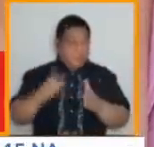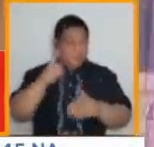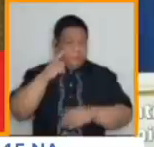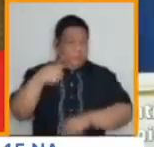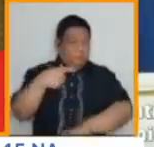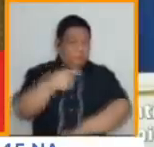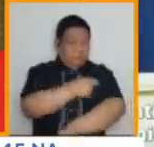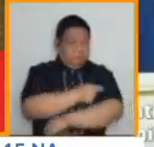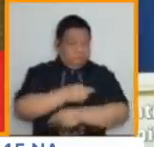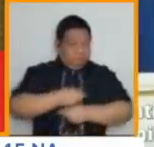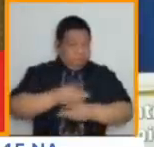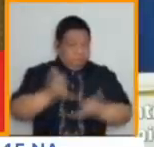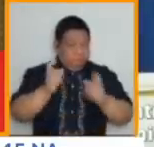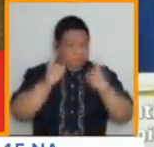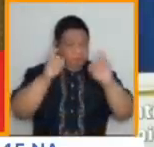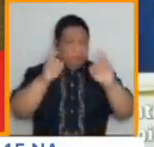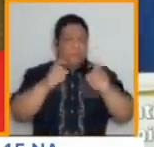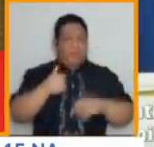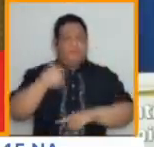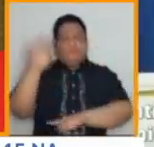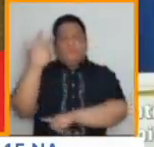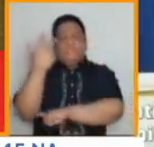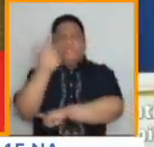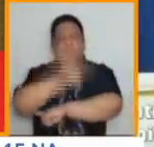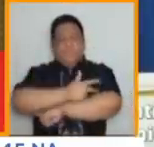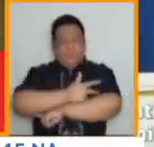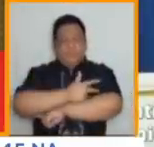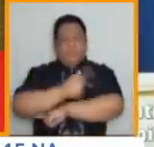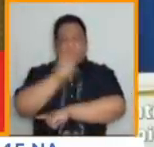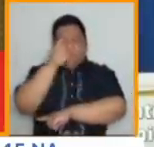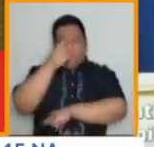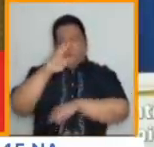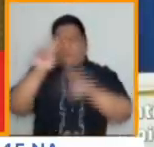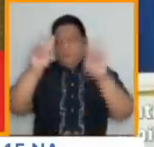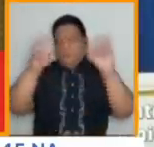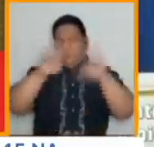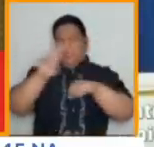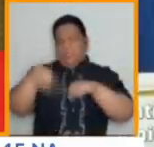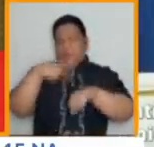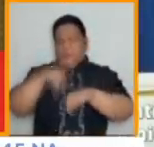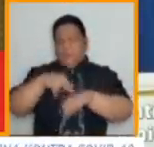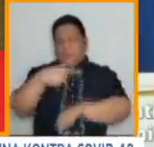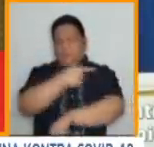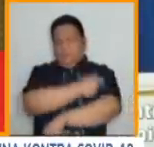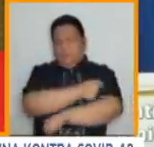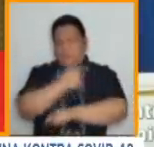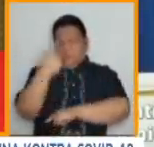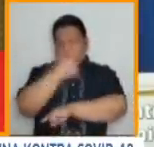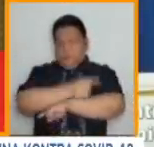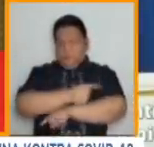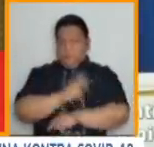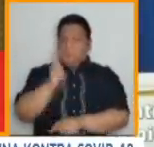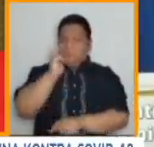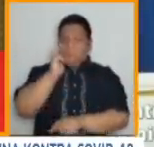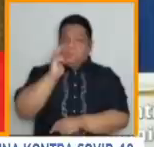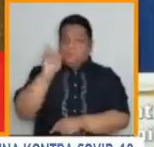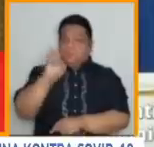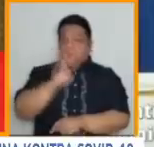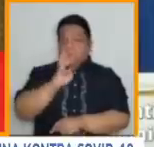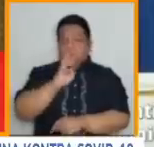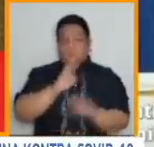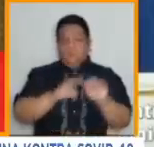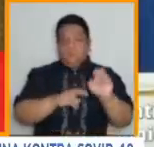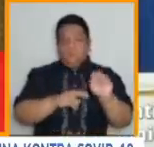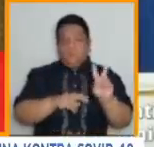Day. From November 29 to December 1, coinciding with our November 30 commemoration